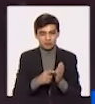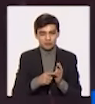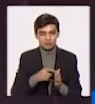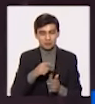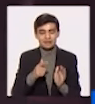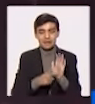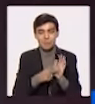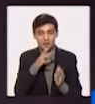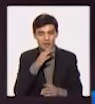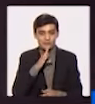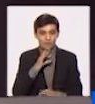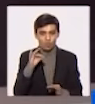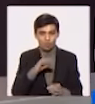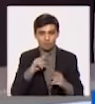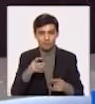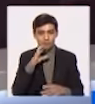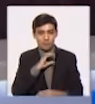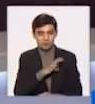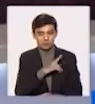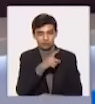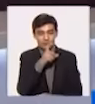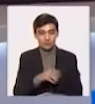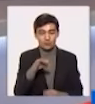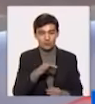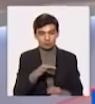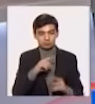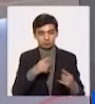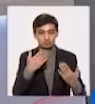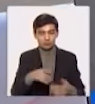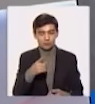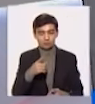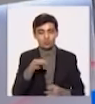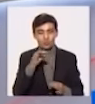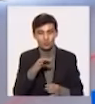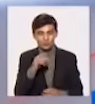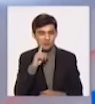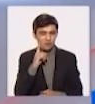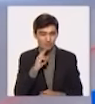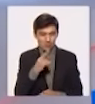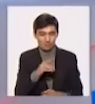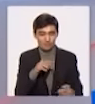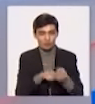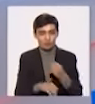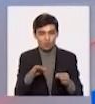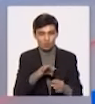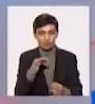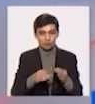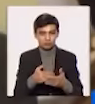ұрлап әкеткен күдікті ұсталды. Қазір 30 жастағы адамның үстінен жас баланы зорлау фактісі бойынша сотқа дейінгі тергеу